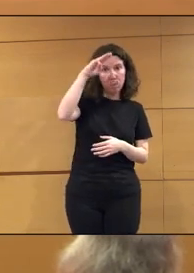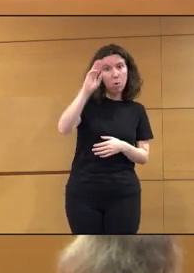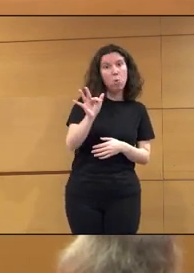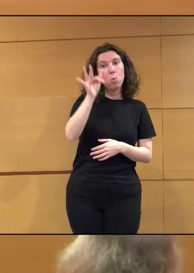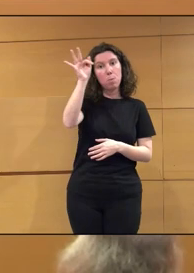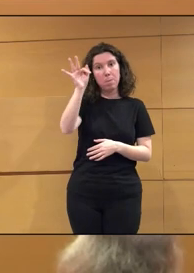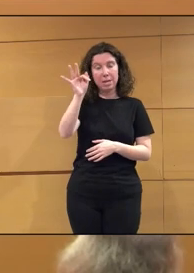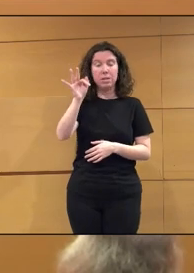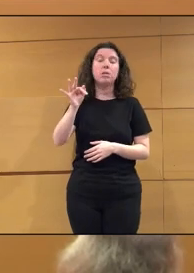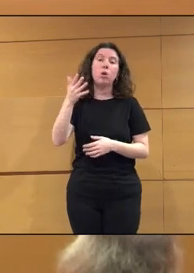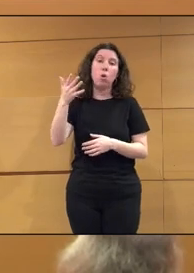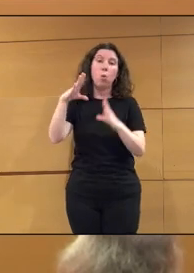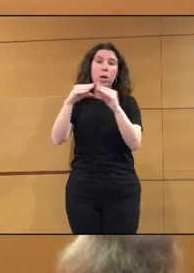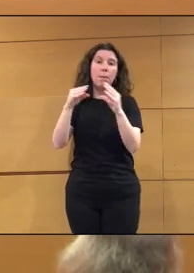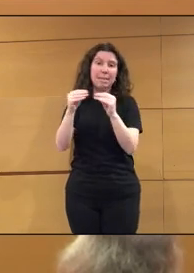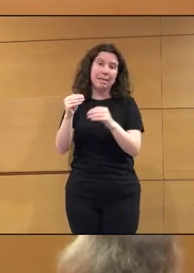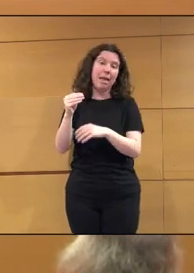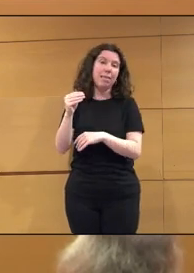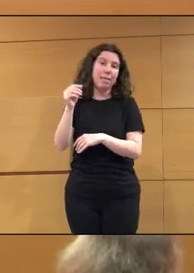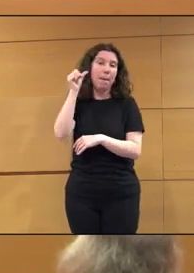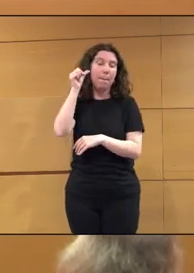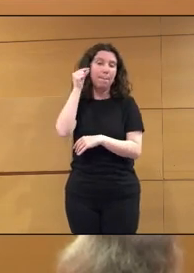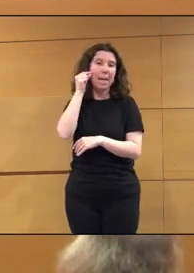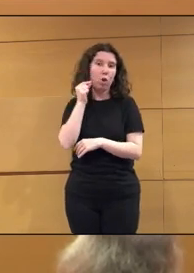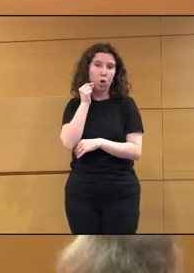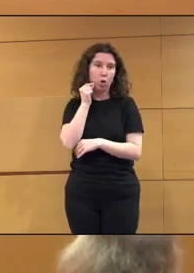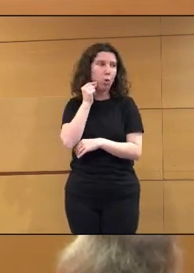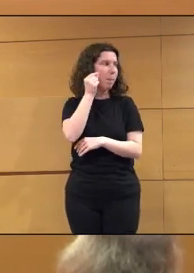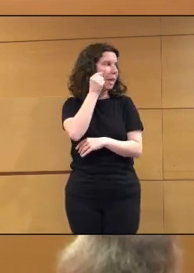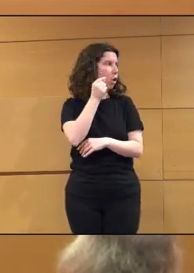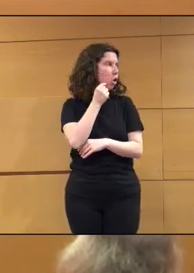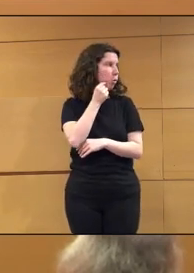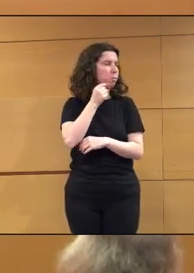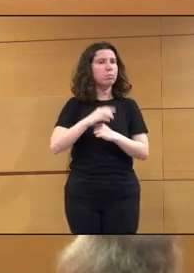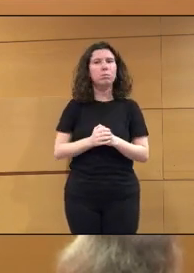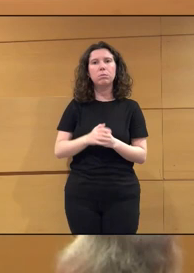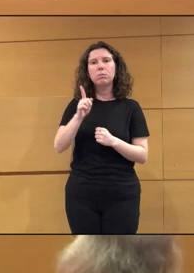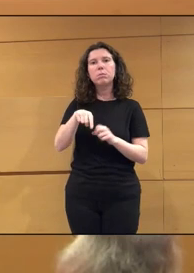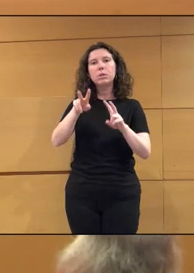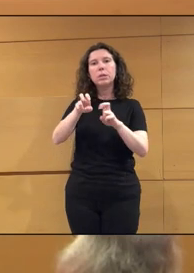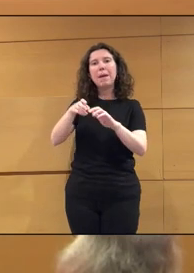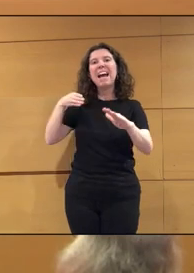Universitat de Vigo, aleshores tenim aquesta línia també en accessibilitat, perquè